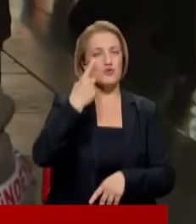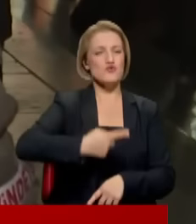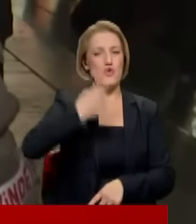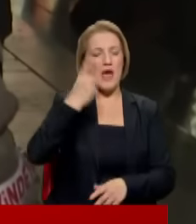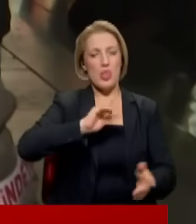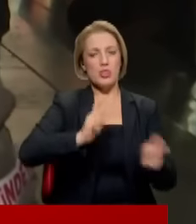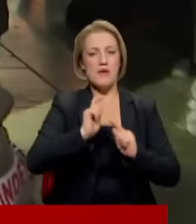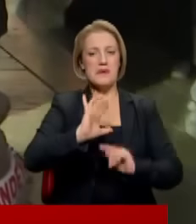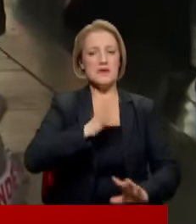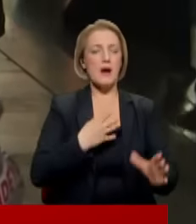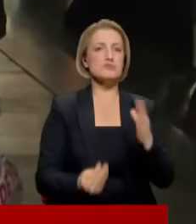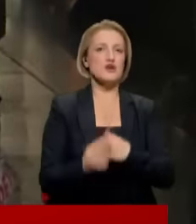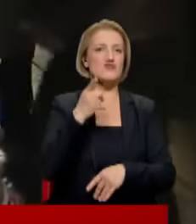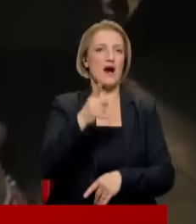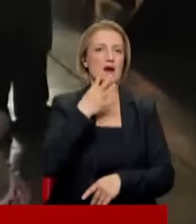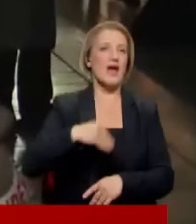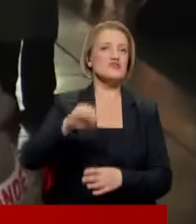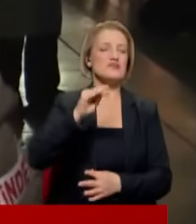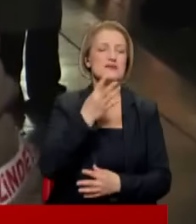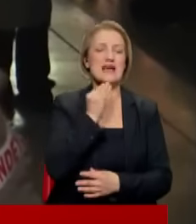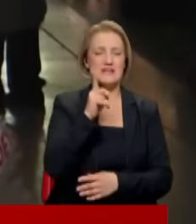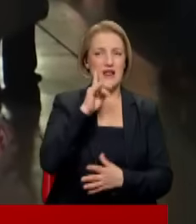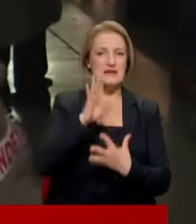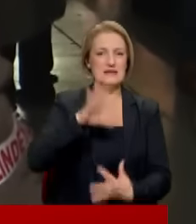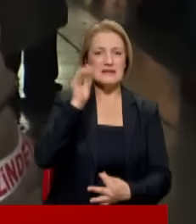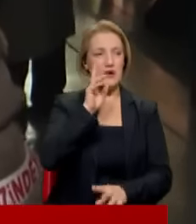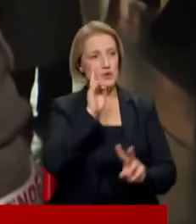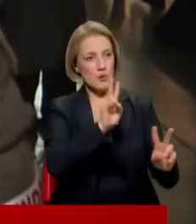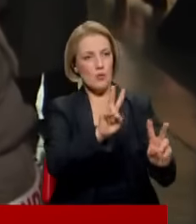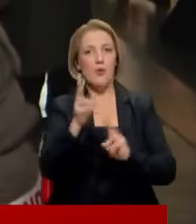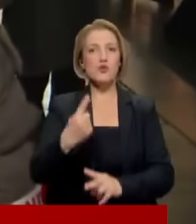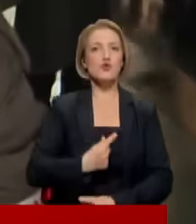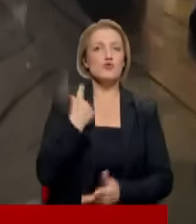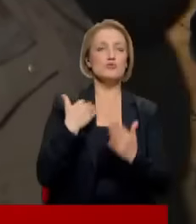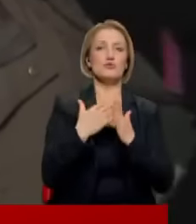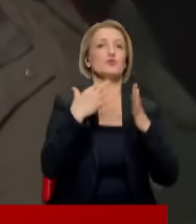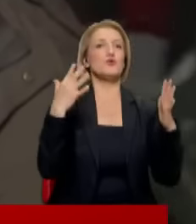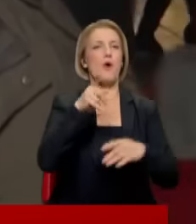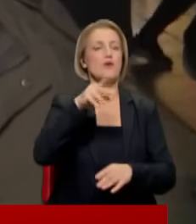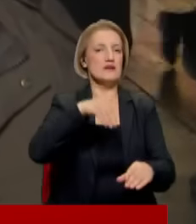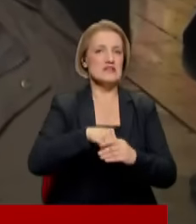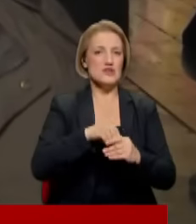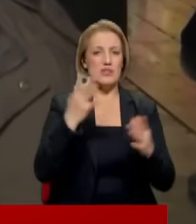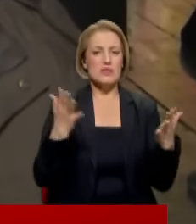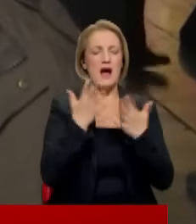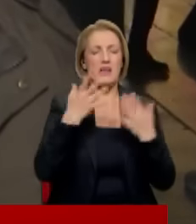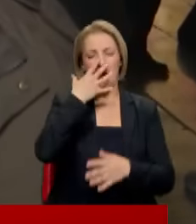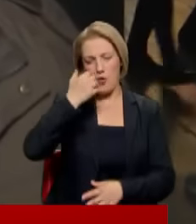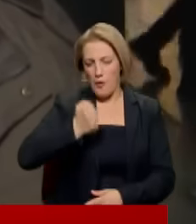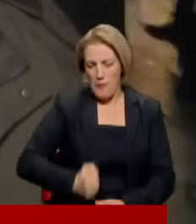devrimlerine sahip çıkacak gençliği ve insanları gördükçe Umudumuz daha çok artıyor Onun için ne kadar